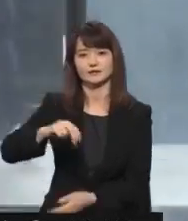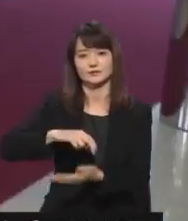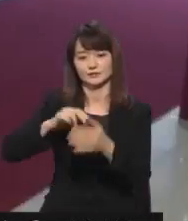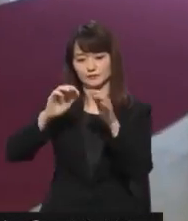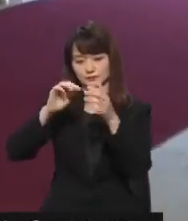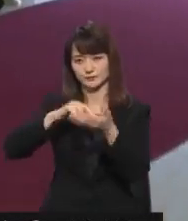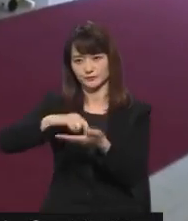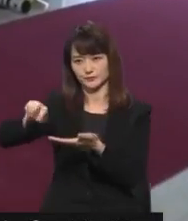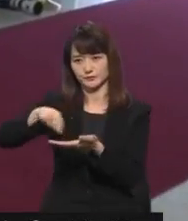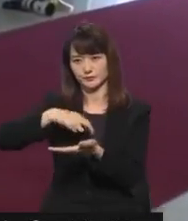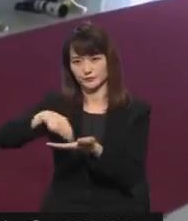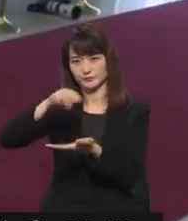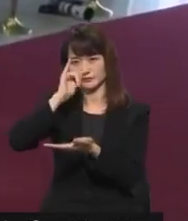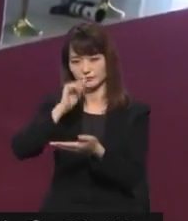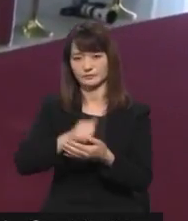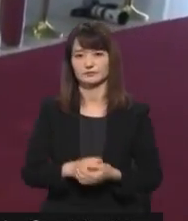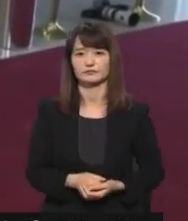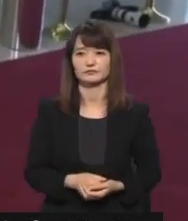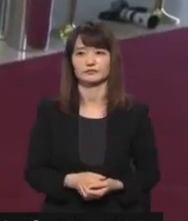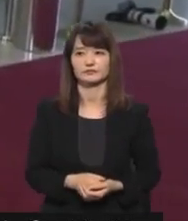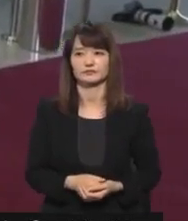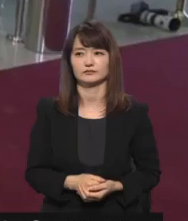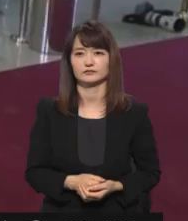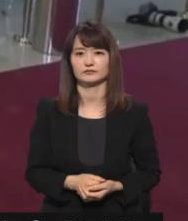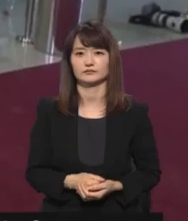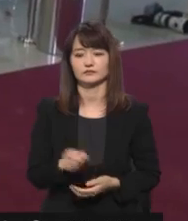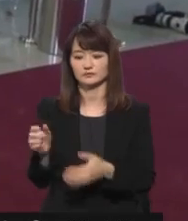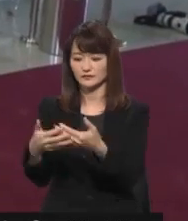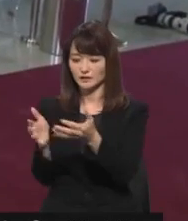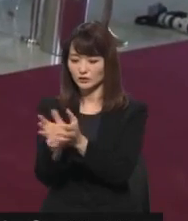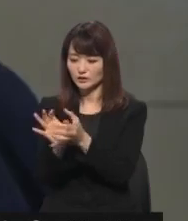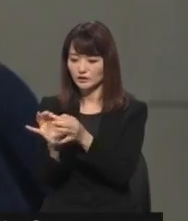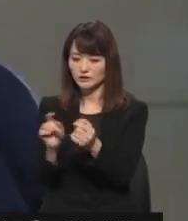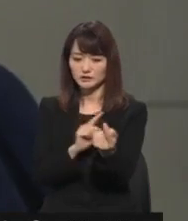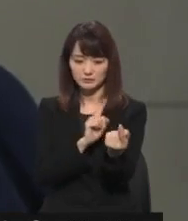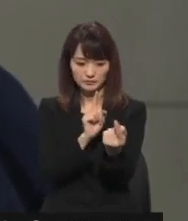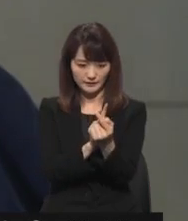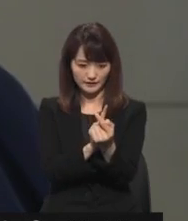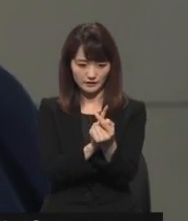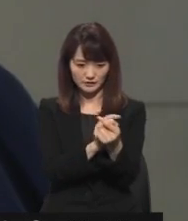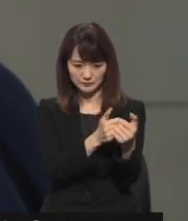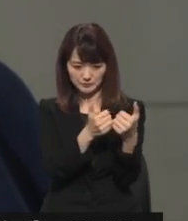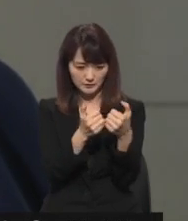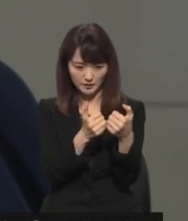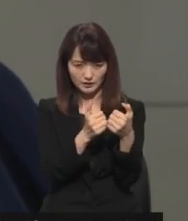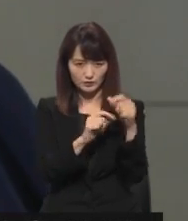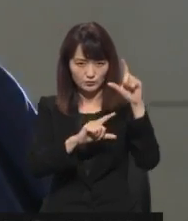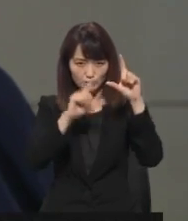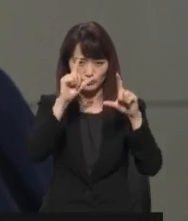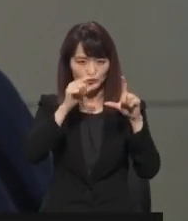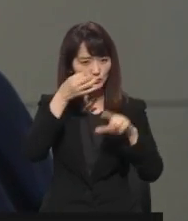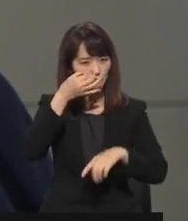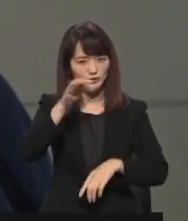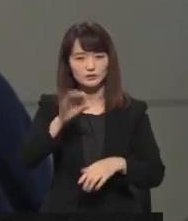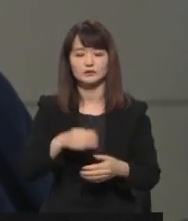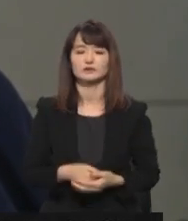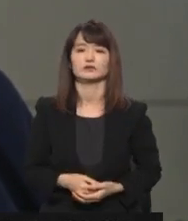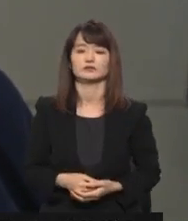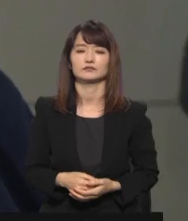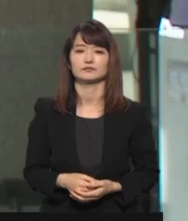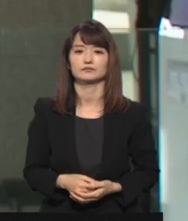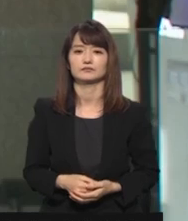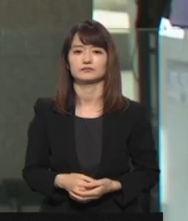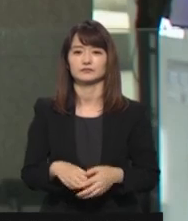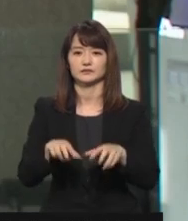협의나 이런걸 하는 모습을 그렇게 우리가 많이 보지는 못했어요 근데 첫 그 정기국회 국정감사 또 개 넣어야 돼 지형